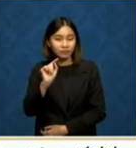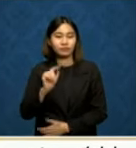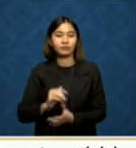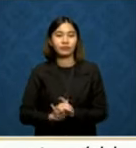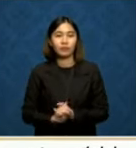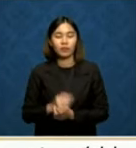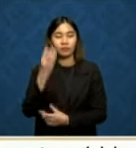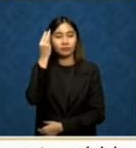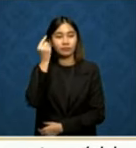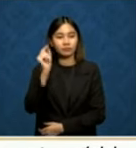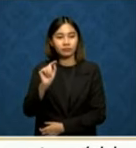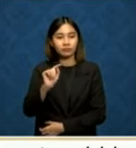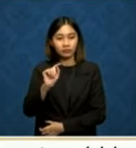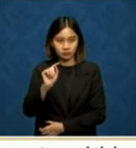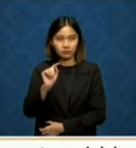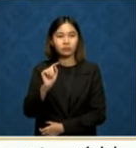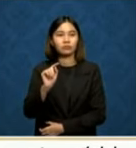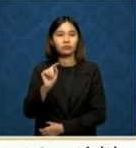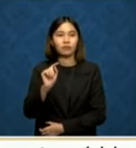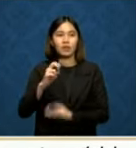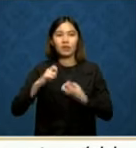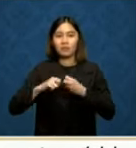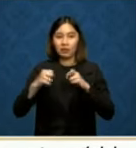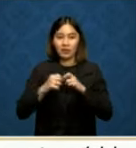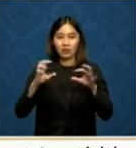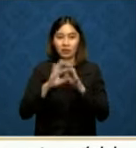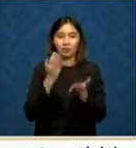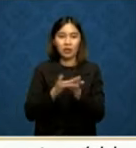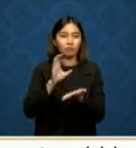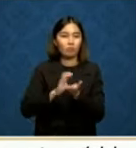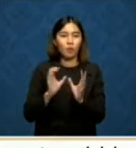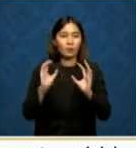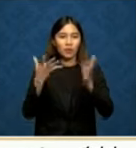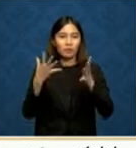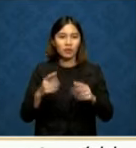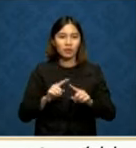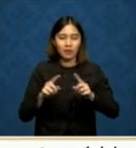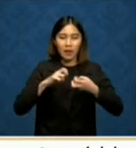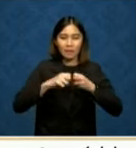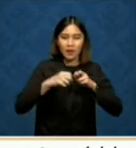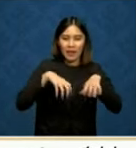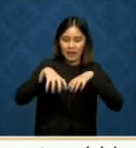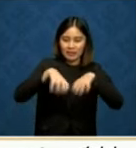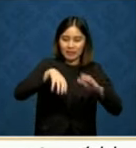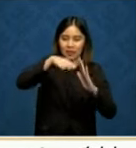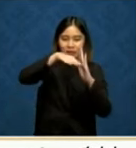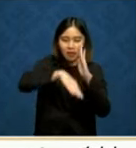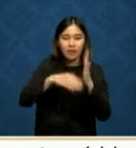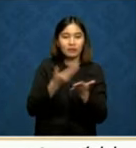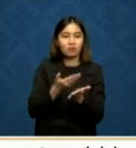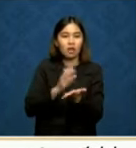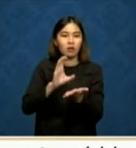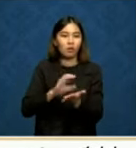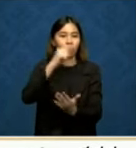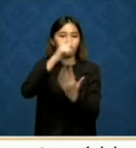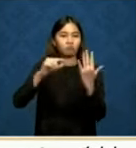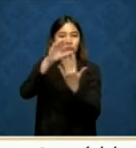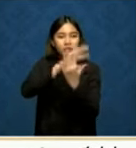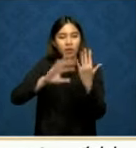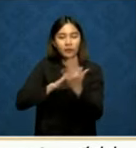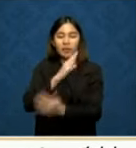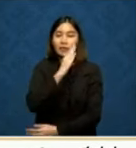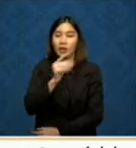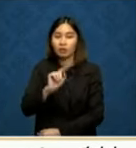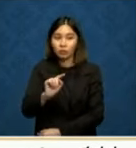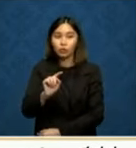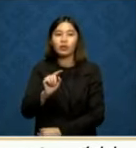็คิดว่าเราไมไดมปัญหาเรื่องงบประมาณแต่เรามีปัหาเรื่องการจัดลำดับ การใช้งบประมาณเพลงดินเพรนั้นถ้